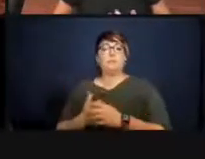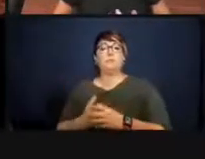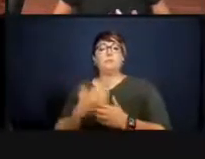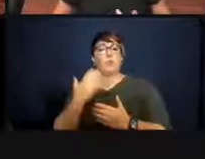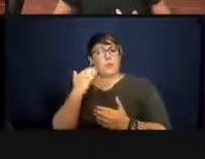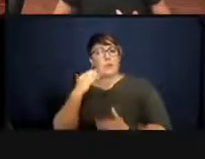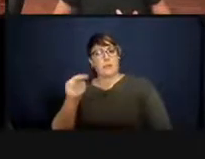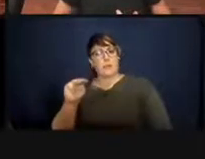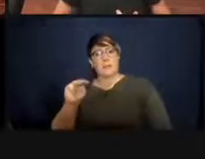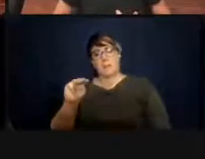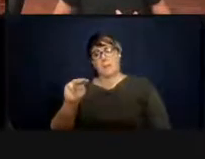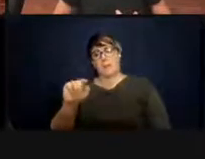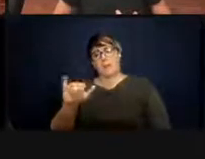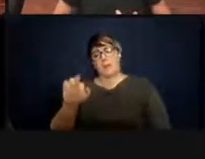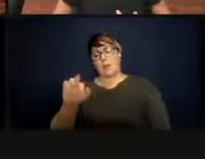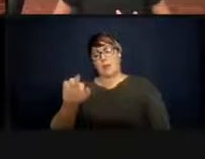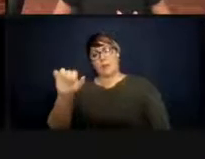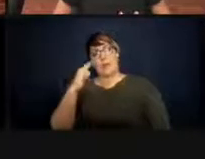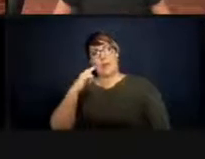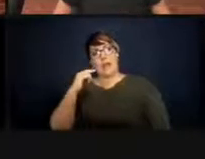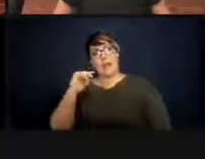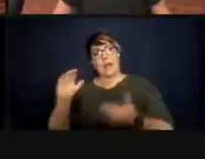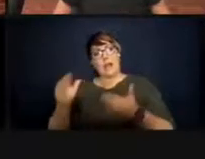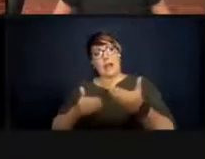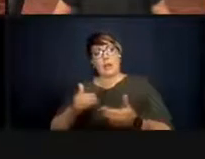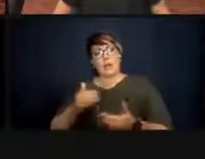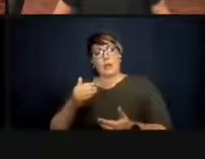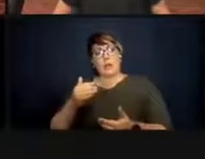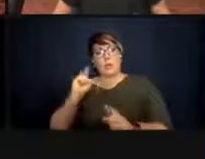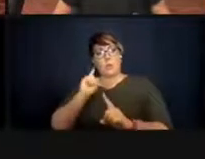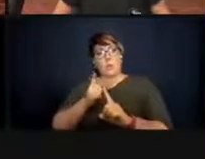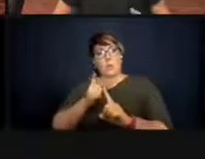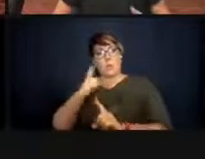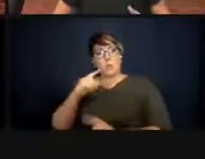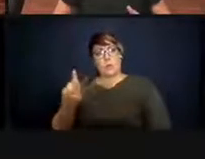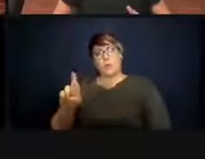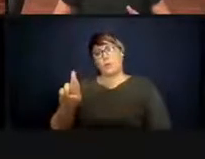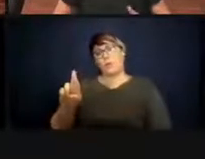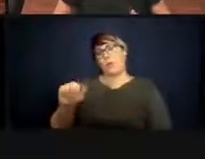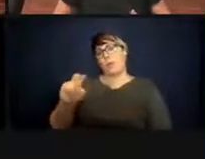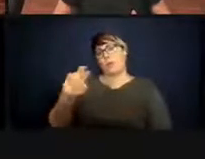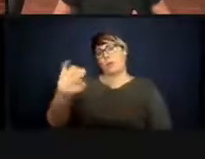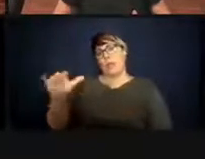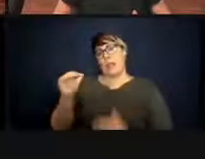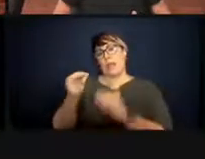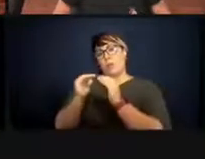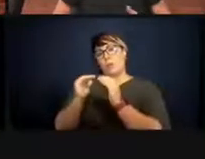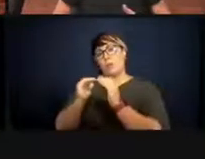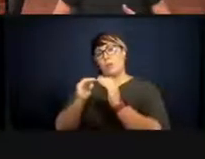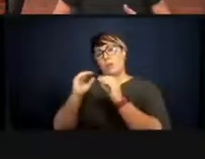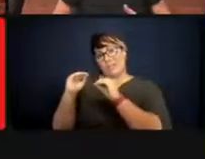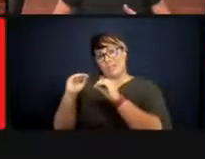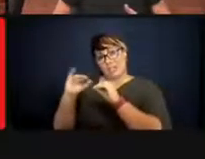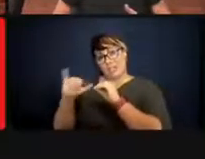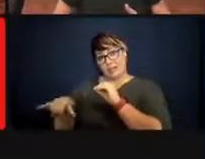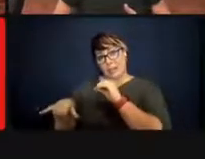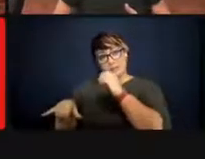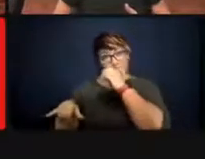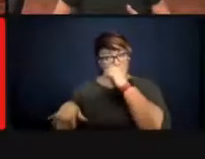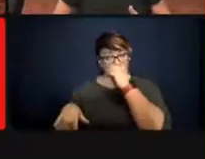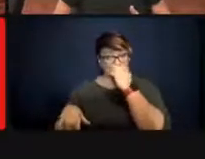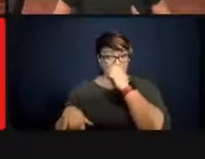malengo ya kuhakikisha kwamba tunaajiri watu wa makundi madogo madogo ili kuwe na usawa